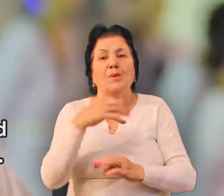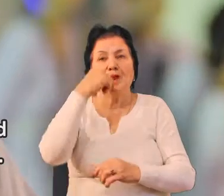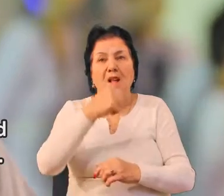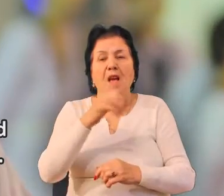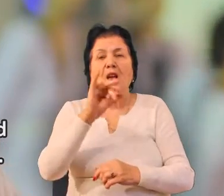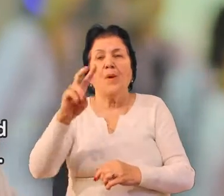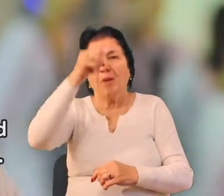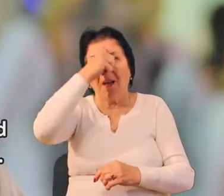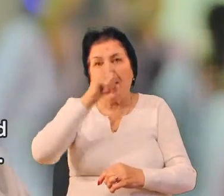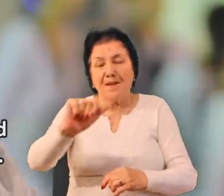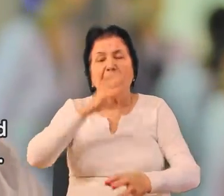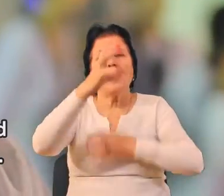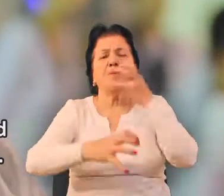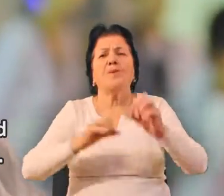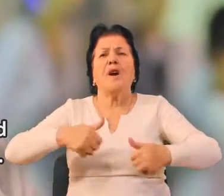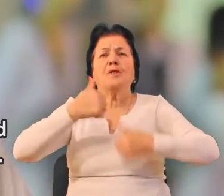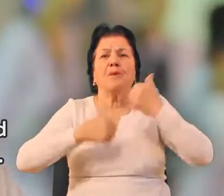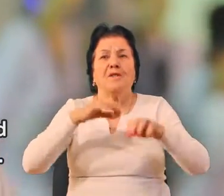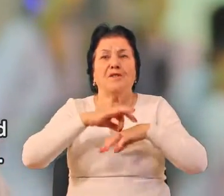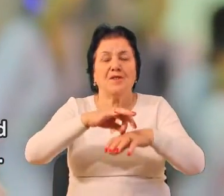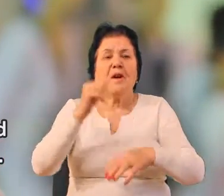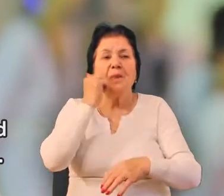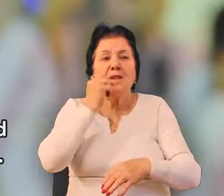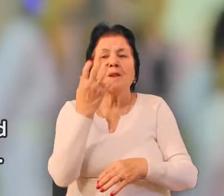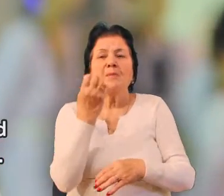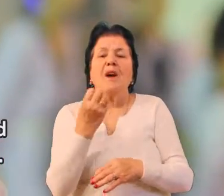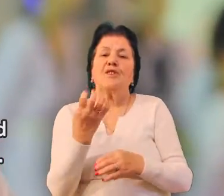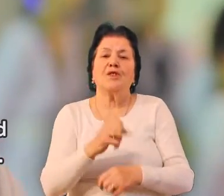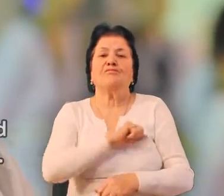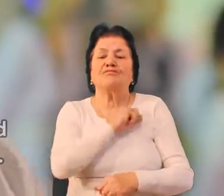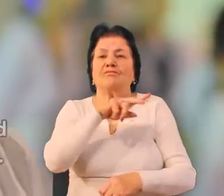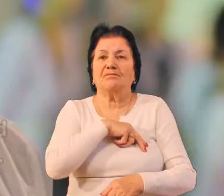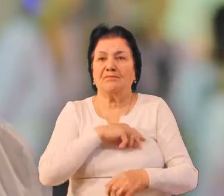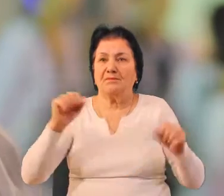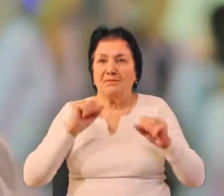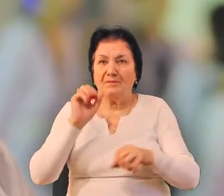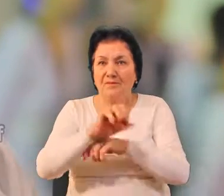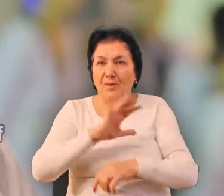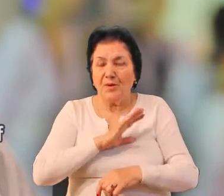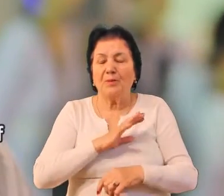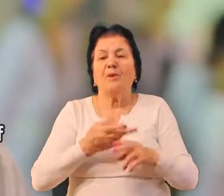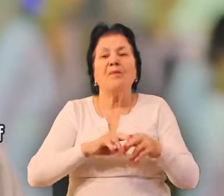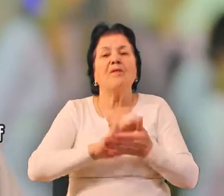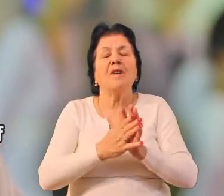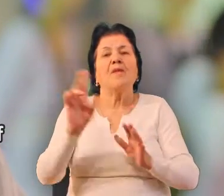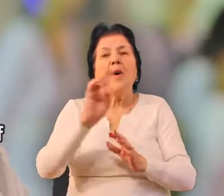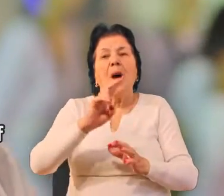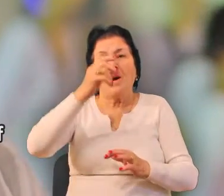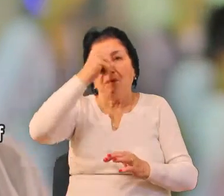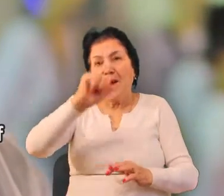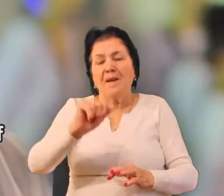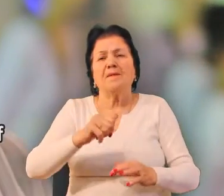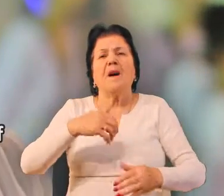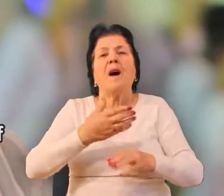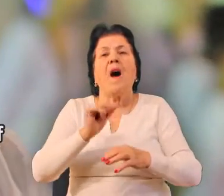2014-ün iyun ayında dünya çempionatı keçirildi Moskvada. Bir daha yenə dünya ikincisi oldum. Sonrası 2014-ün noyabr ayında Avropa